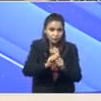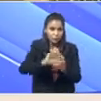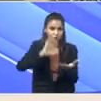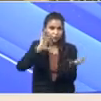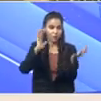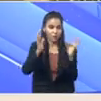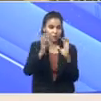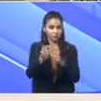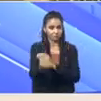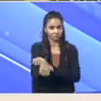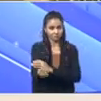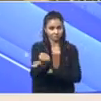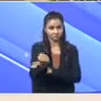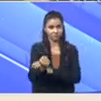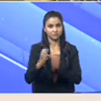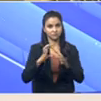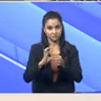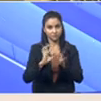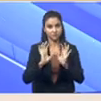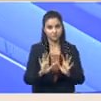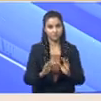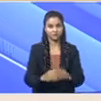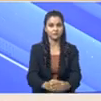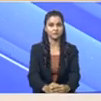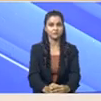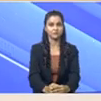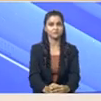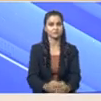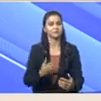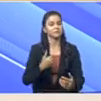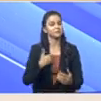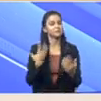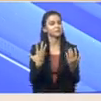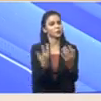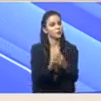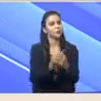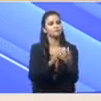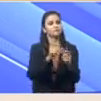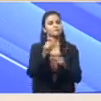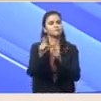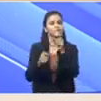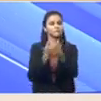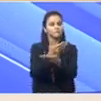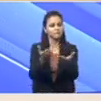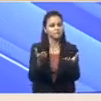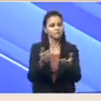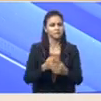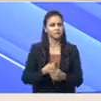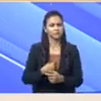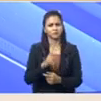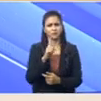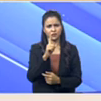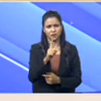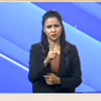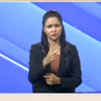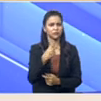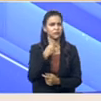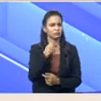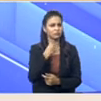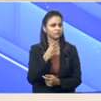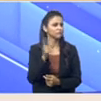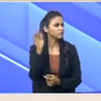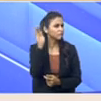में मजबूत भी करना है। मेरे प्यारे देशवासियों, मैं आपको एक ऑडियो सुनाता